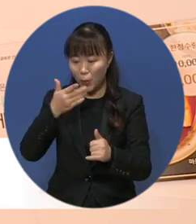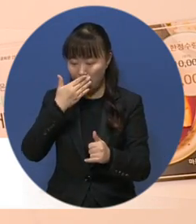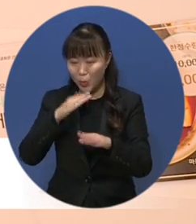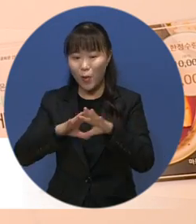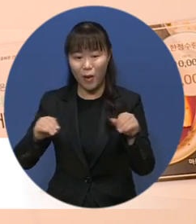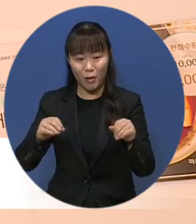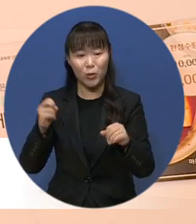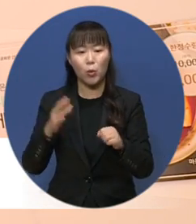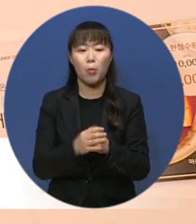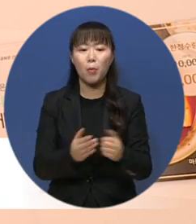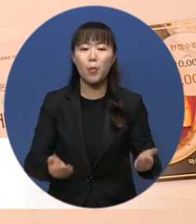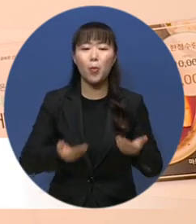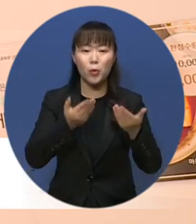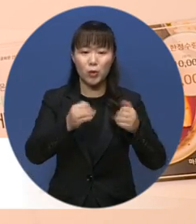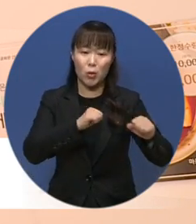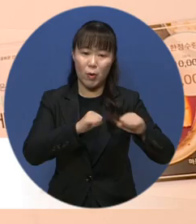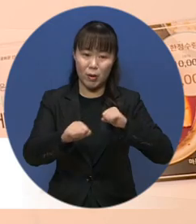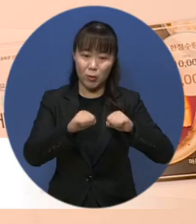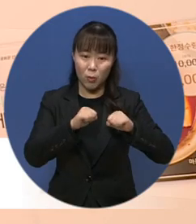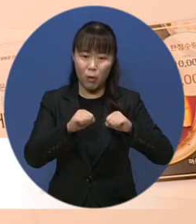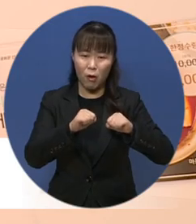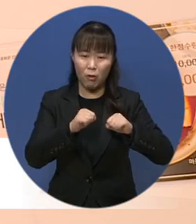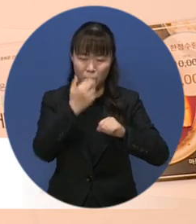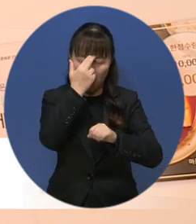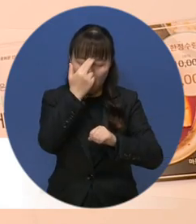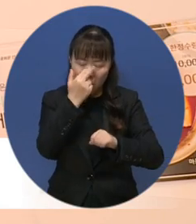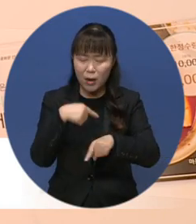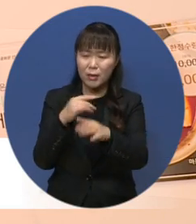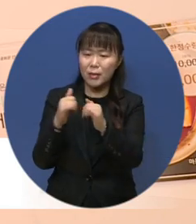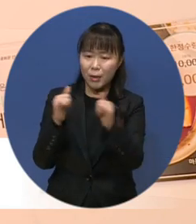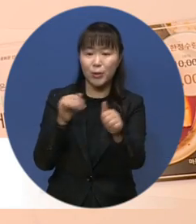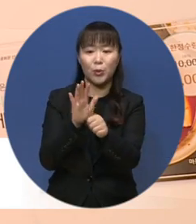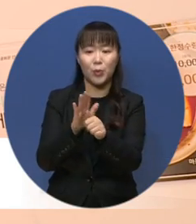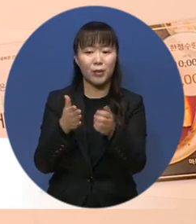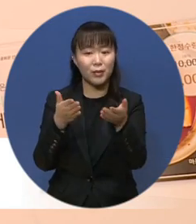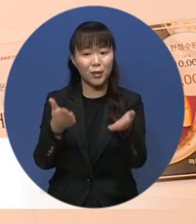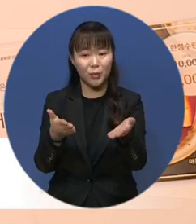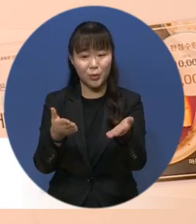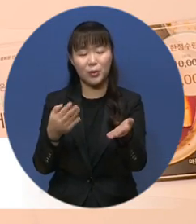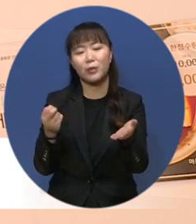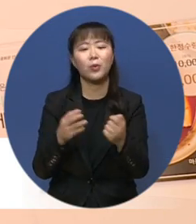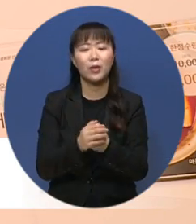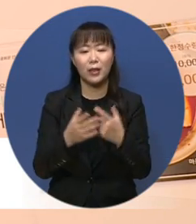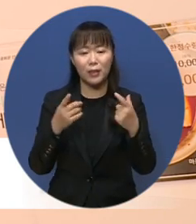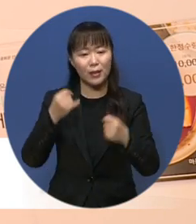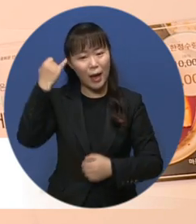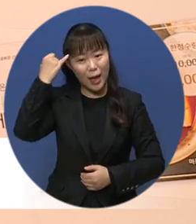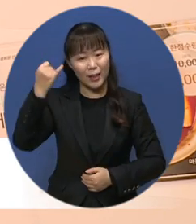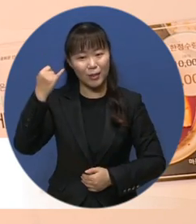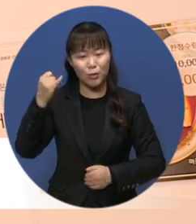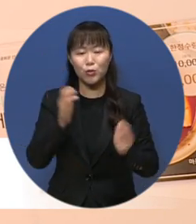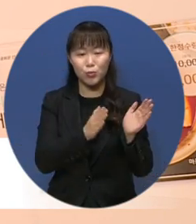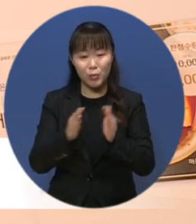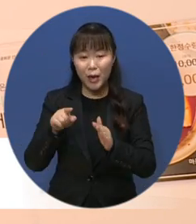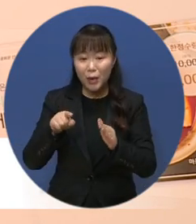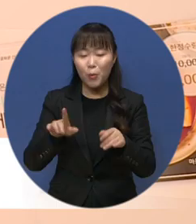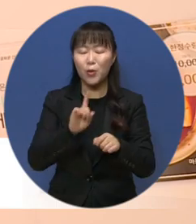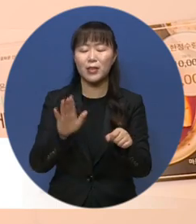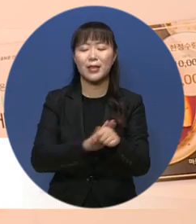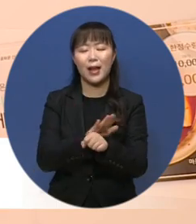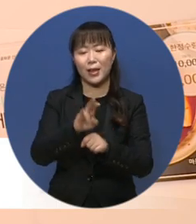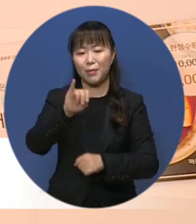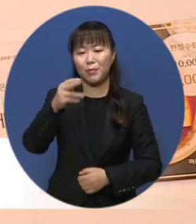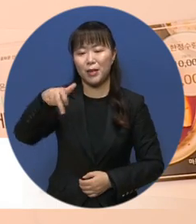또 이 봉사활동의 발길이 끊긴 소외계층 분들도 도와드리고 이런 아이디어로 탄생하게 된 것이 바로 이 사랑의